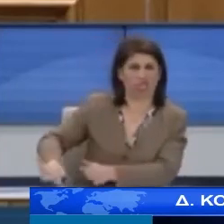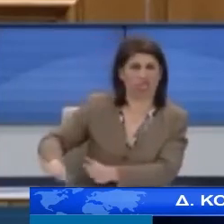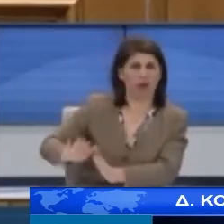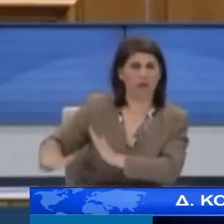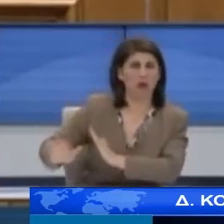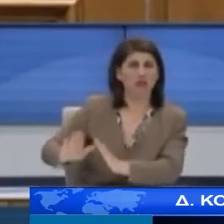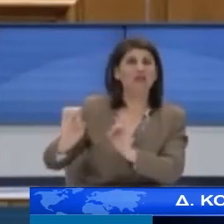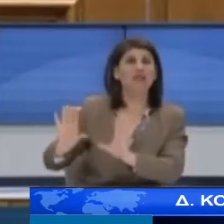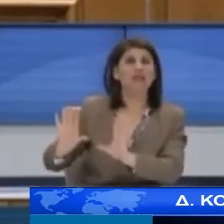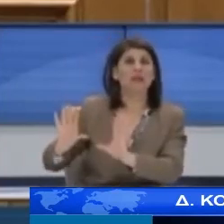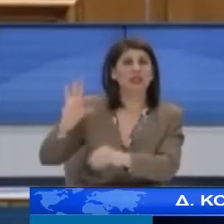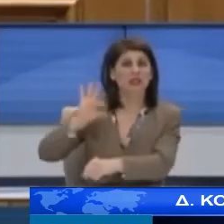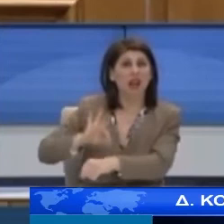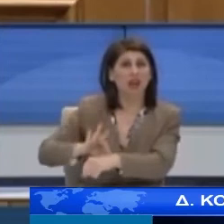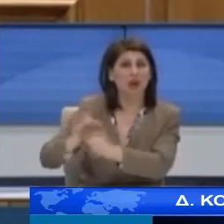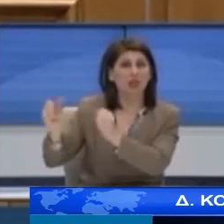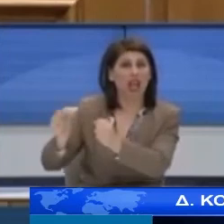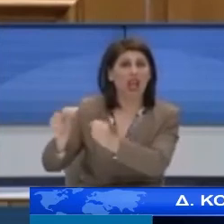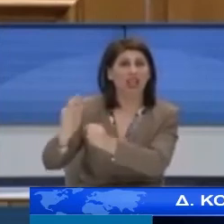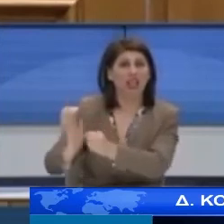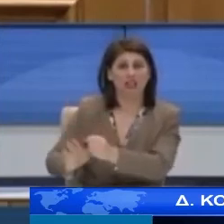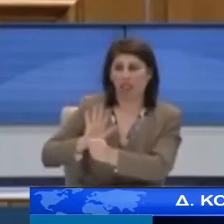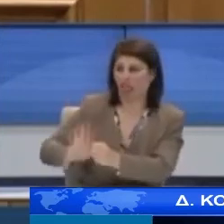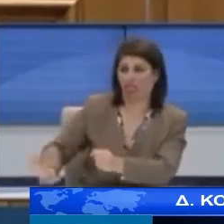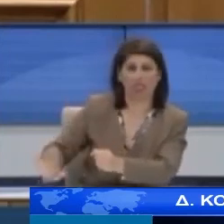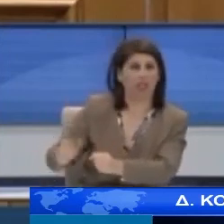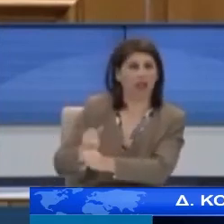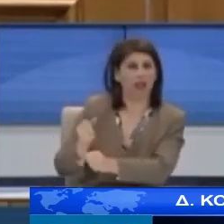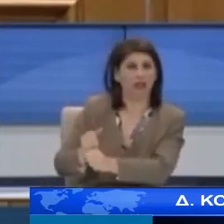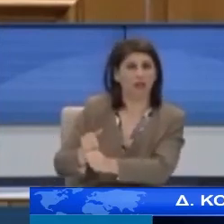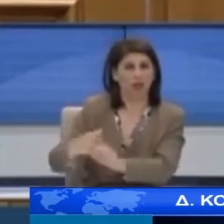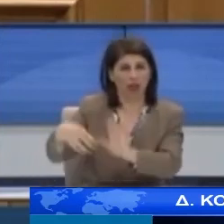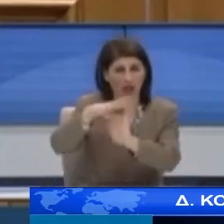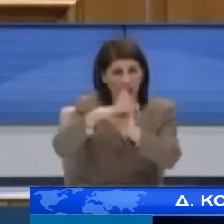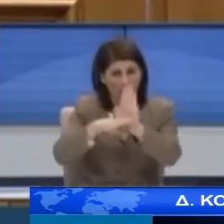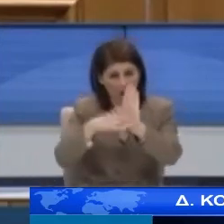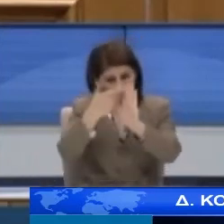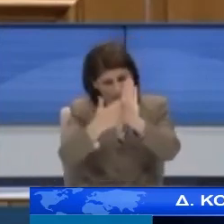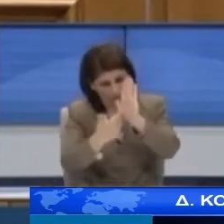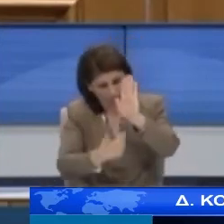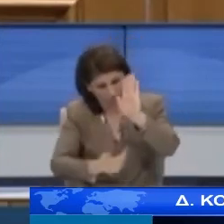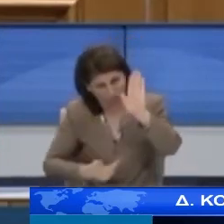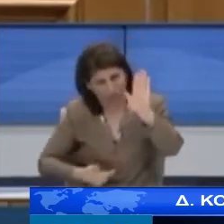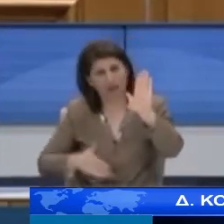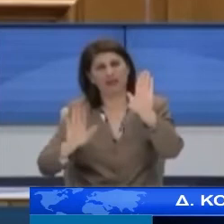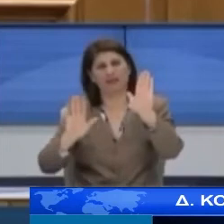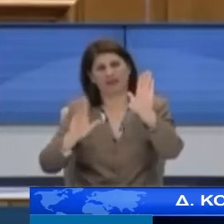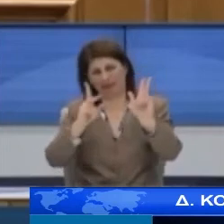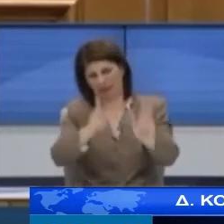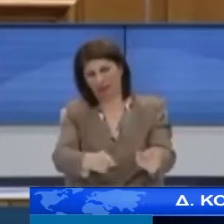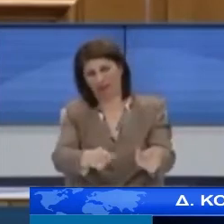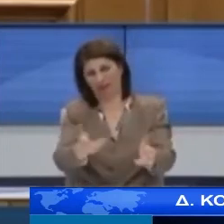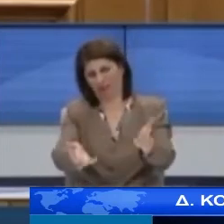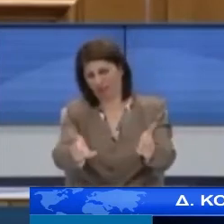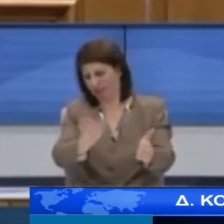απροστάτευτοι στο έλεος της αρρώστιας και της κρίσης. Και ο κατάλογος δεν έχει τέλος. Επομένως, κόψτε